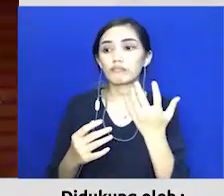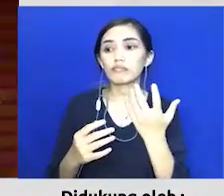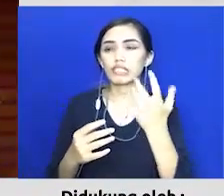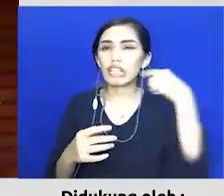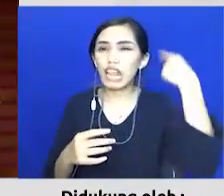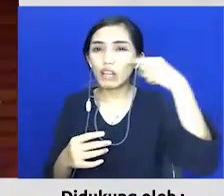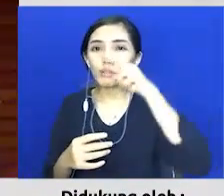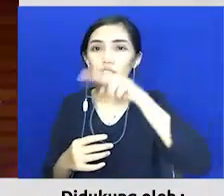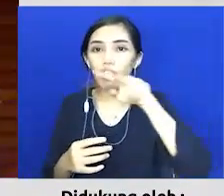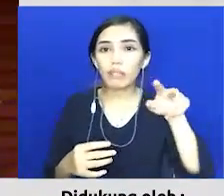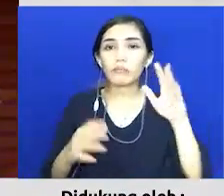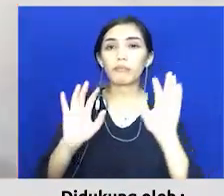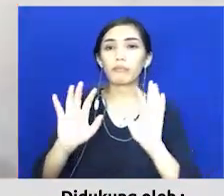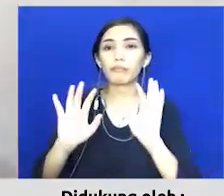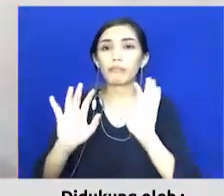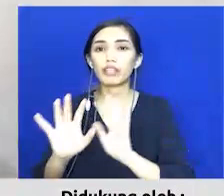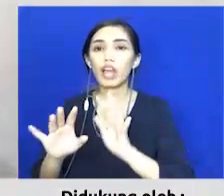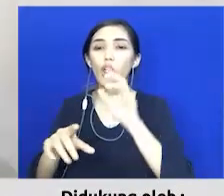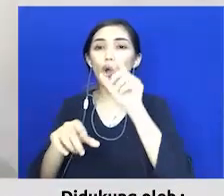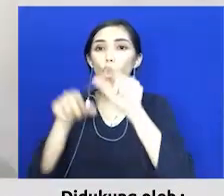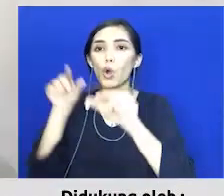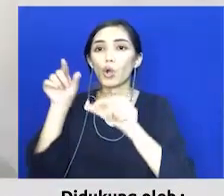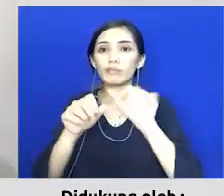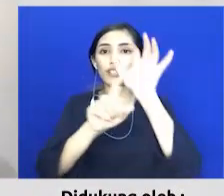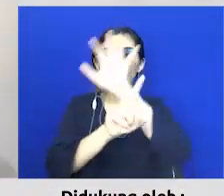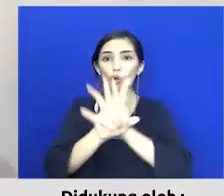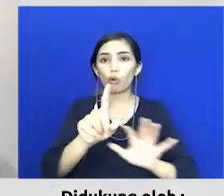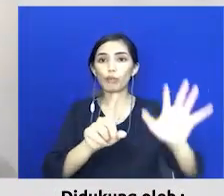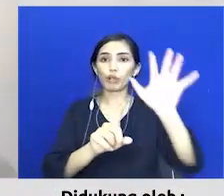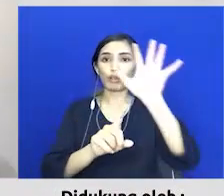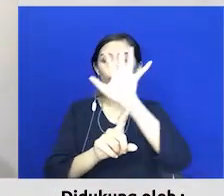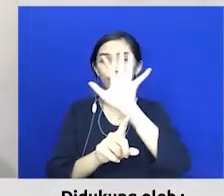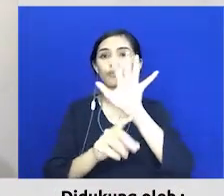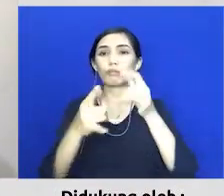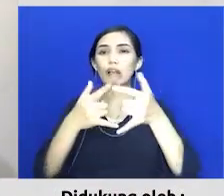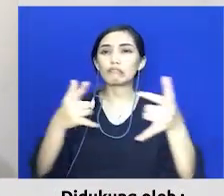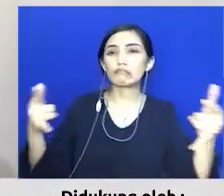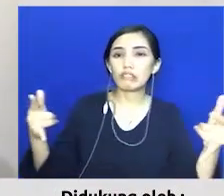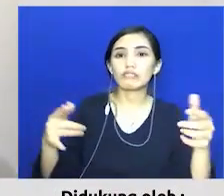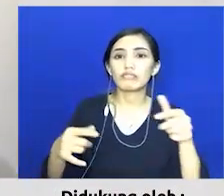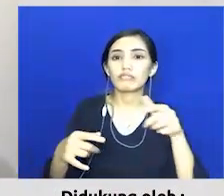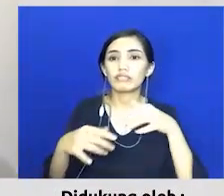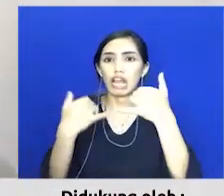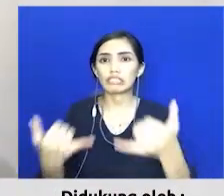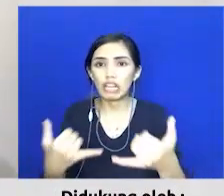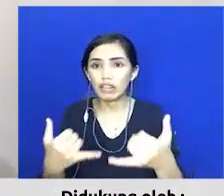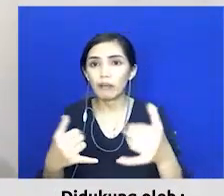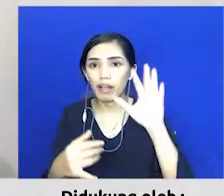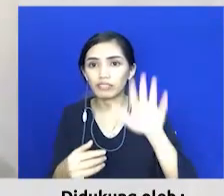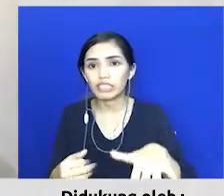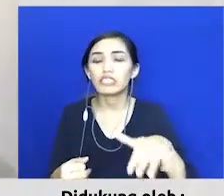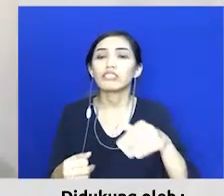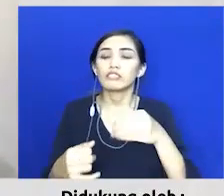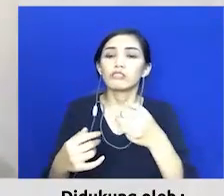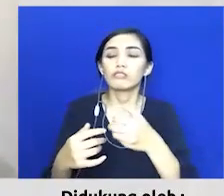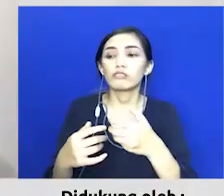untuk sampai kepada inti apa yang mau dibicarakan gitu. Jadi berbeda dengan, ini kan sangat-sangat bertolak belakang dengan apa yang disampaikan Pak